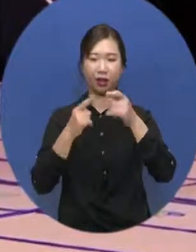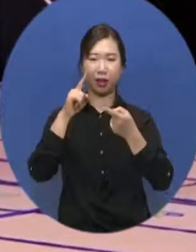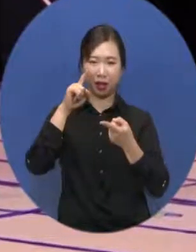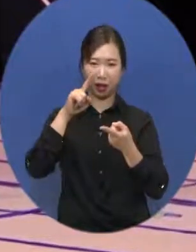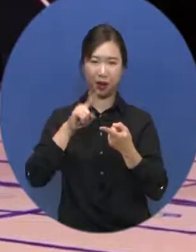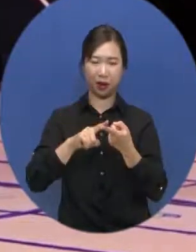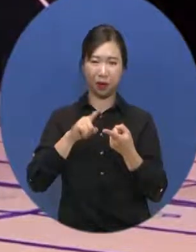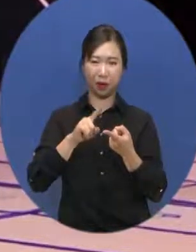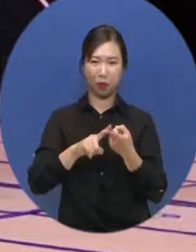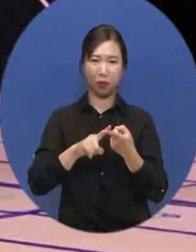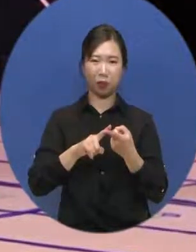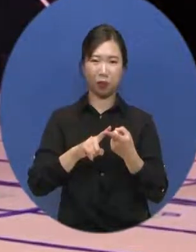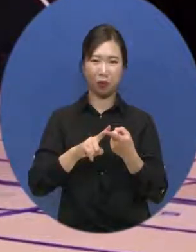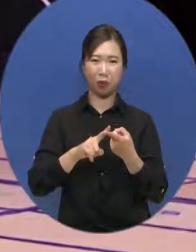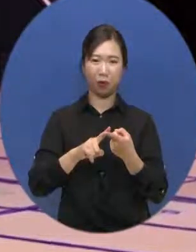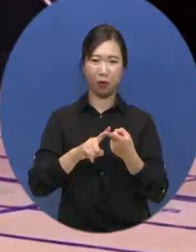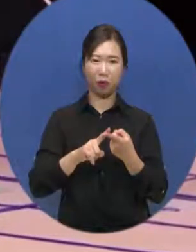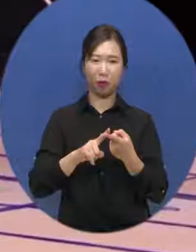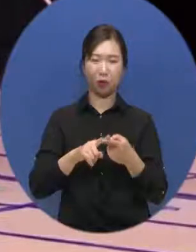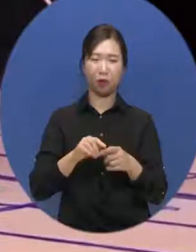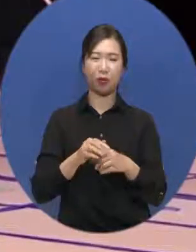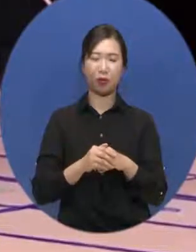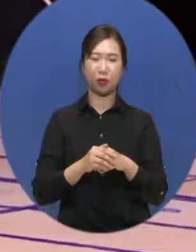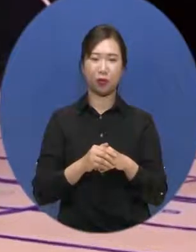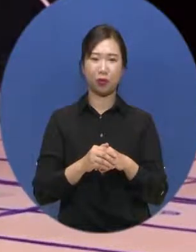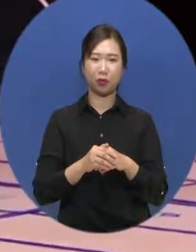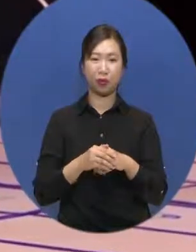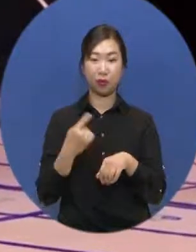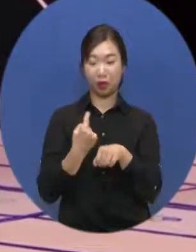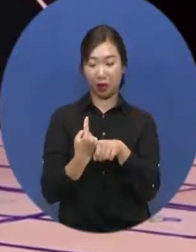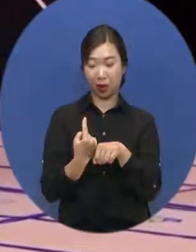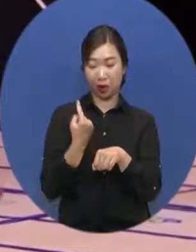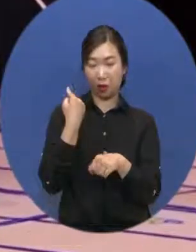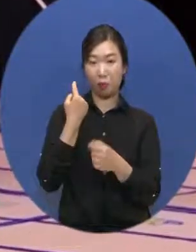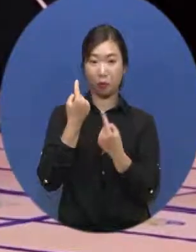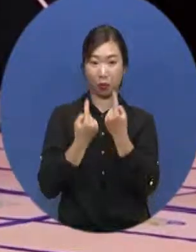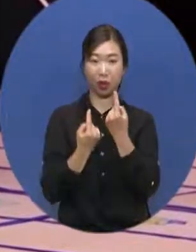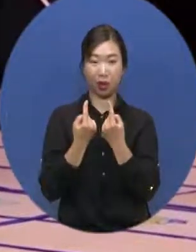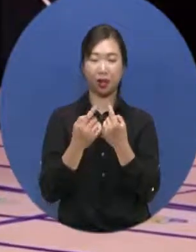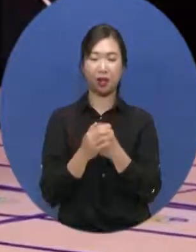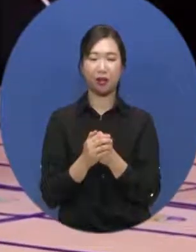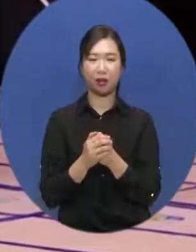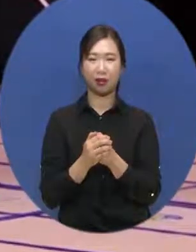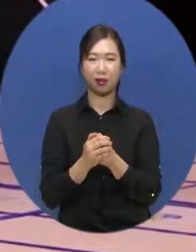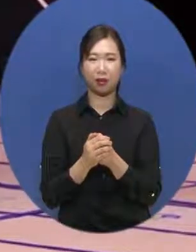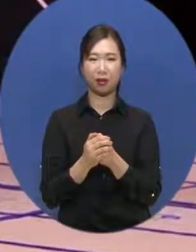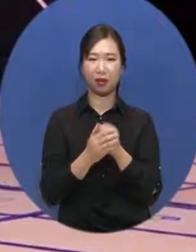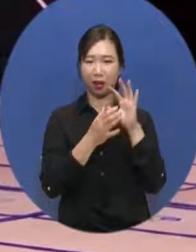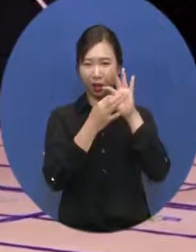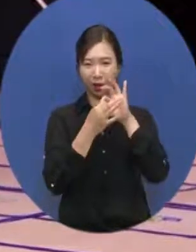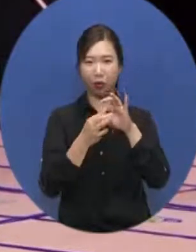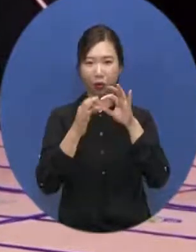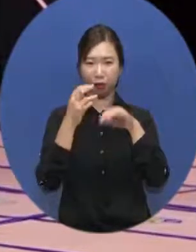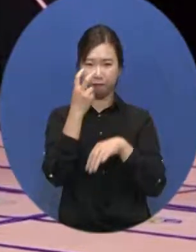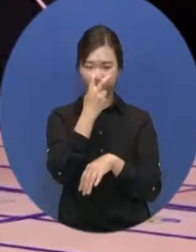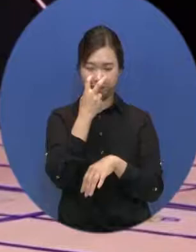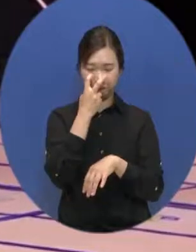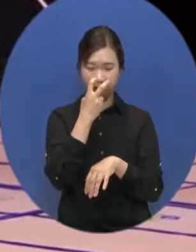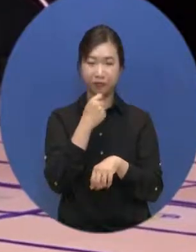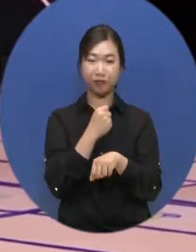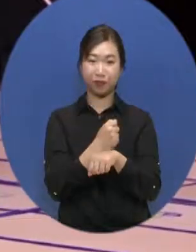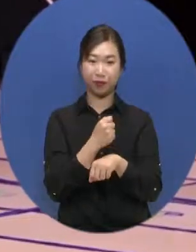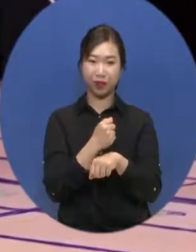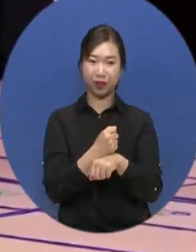상당히 수준이 높다고 할까요? 작년보다도 제가 한 몇 년 동안 계속 이렇게 지켜봤습니다만 올해